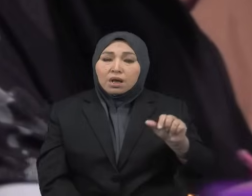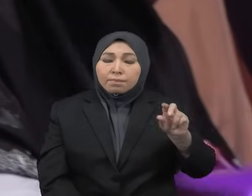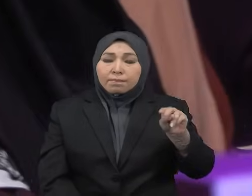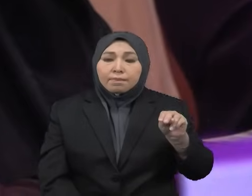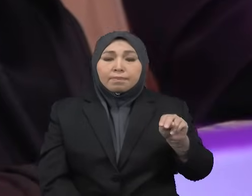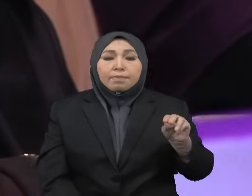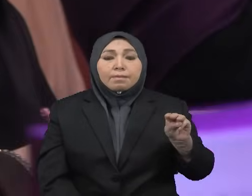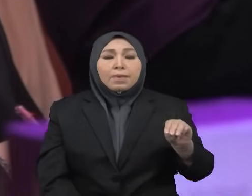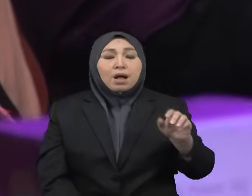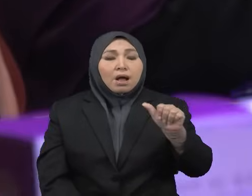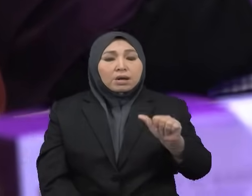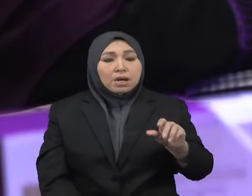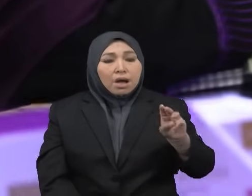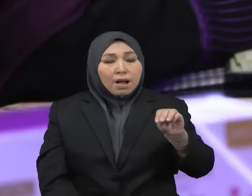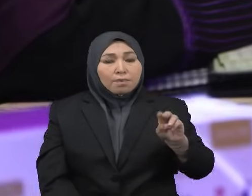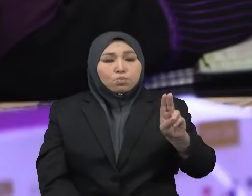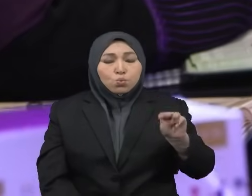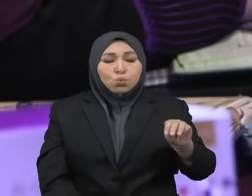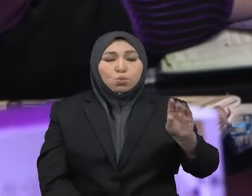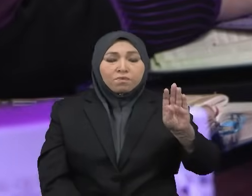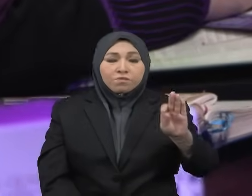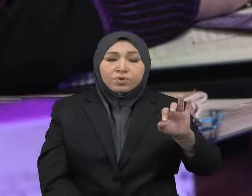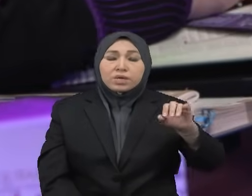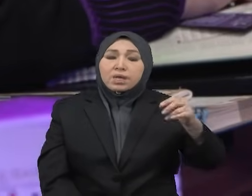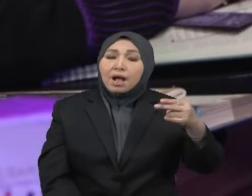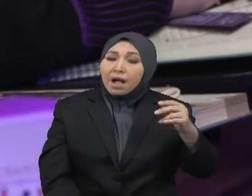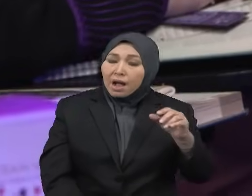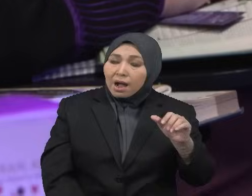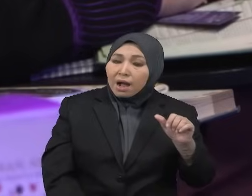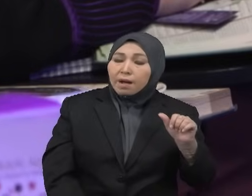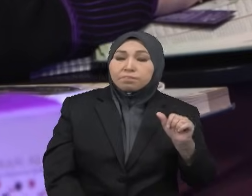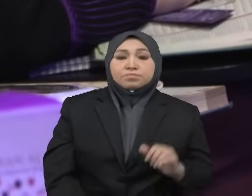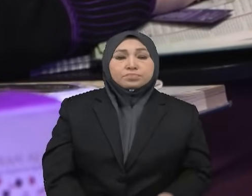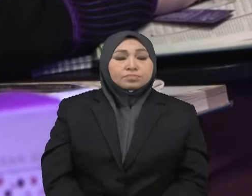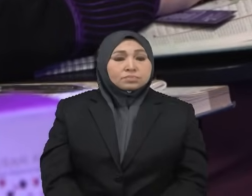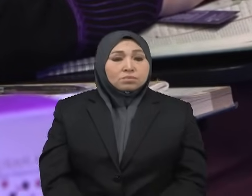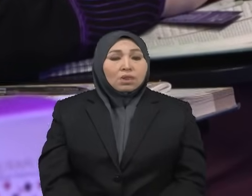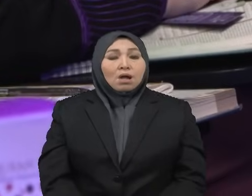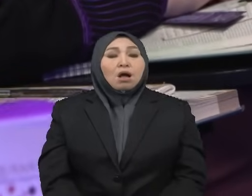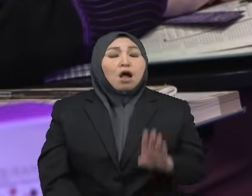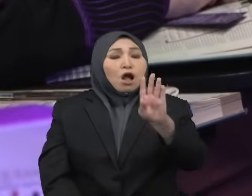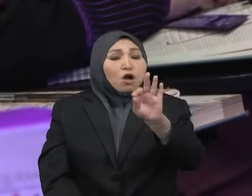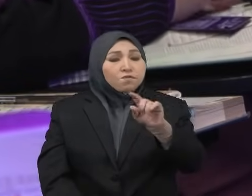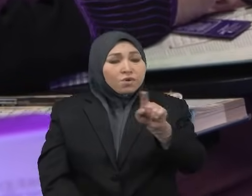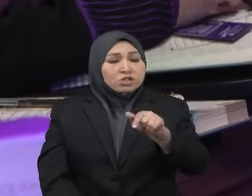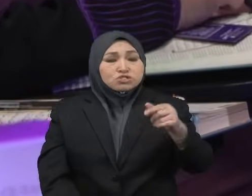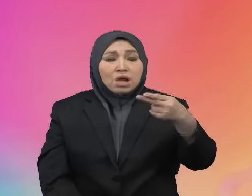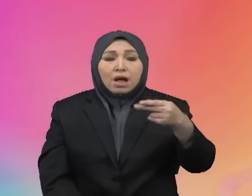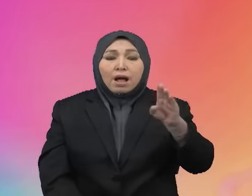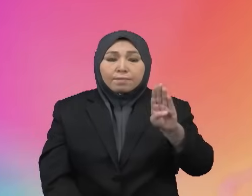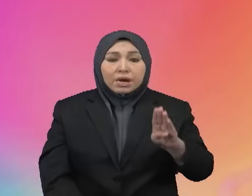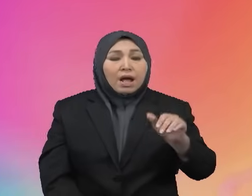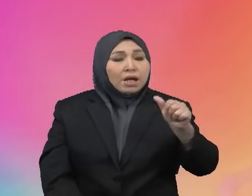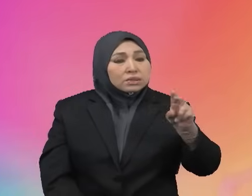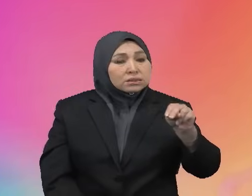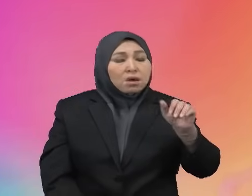abadan ma damu fiha. Fadhhab anta